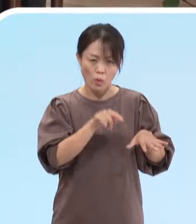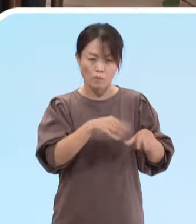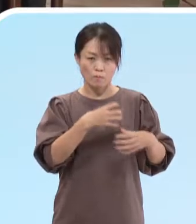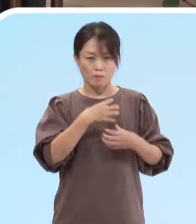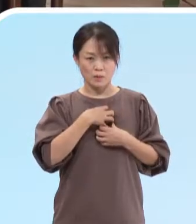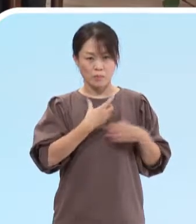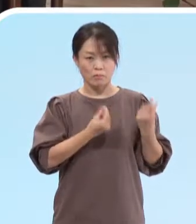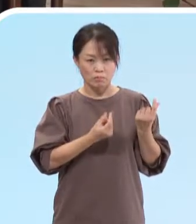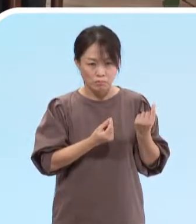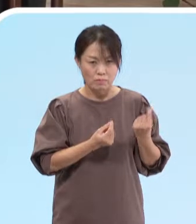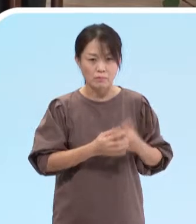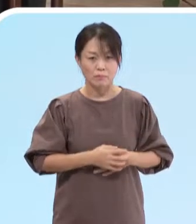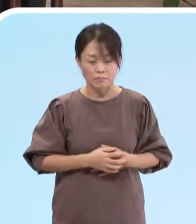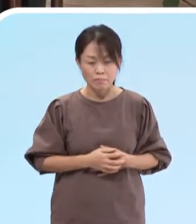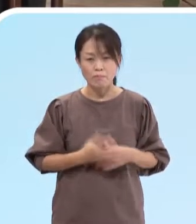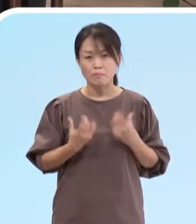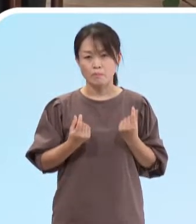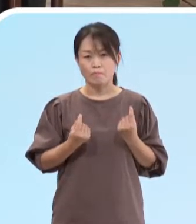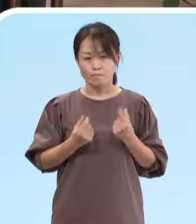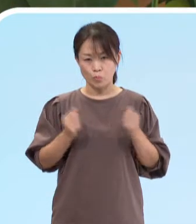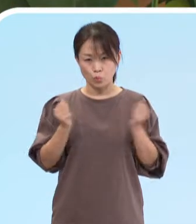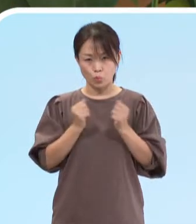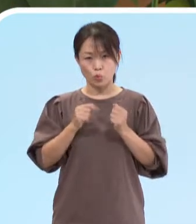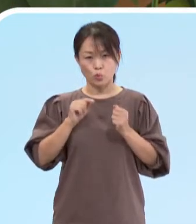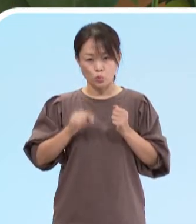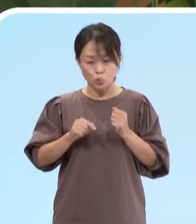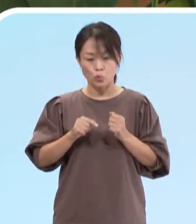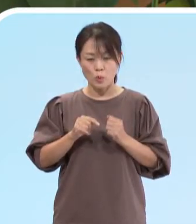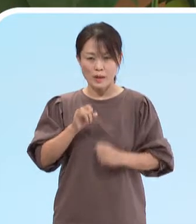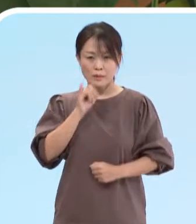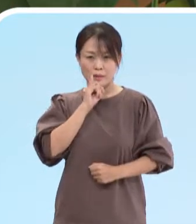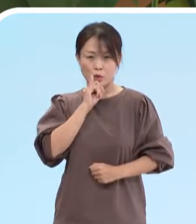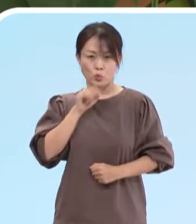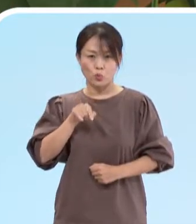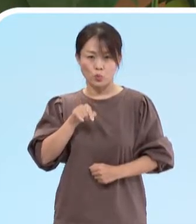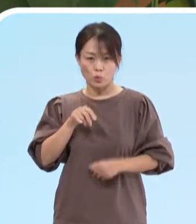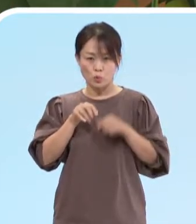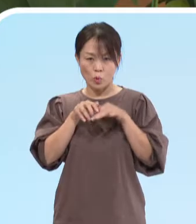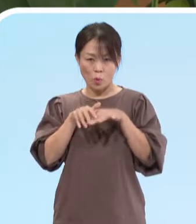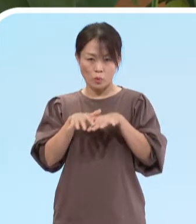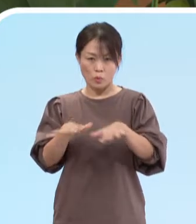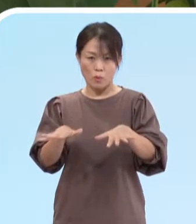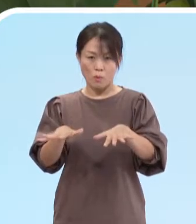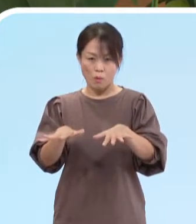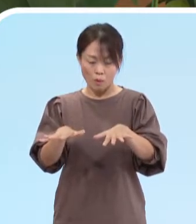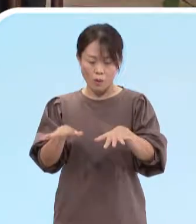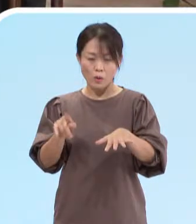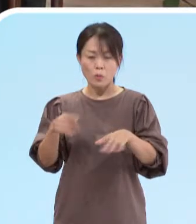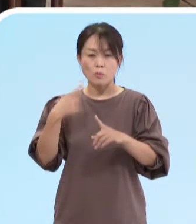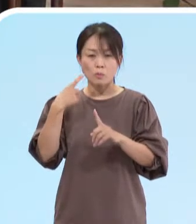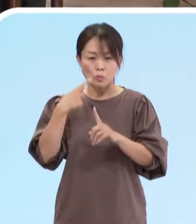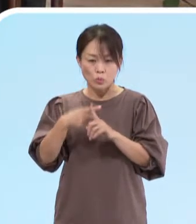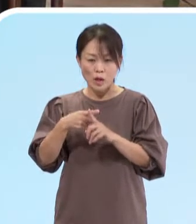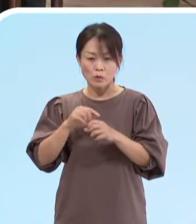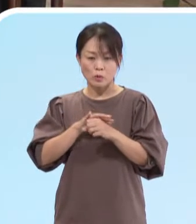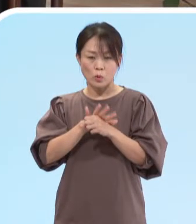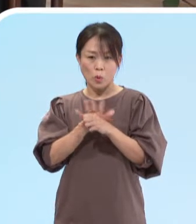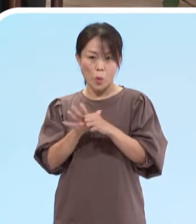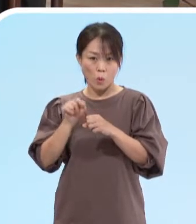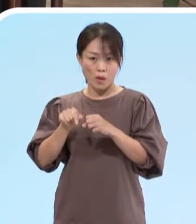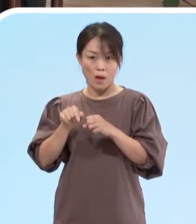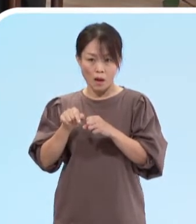行、これが懸念されますよね。 そうですね、冬場というのは季節性のインフルエンザっていうのが流行します。そんな中で